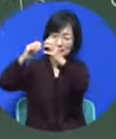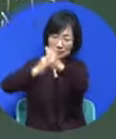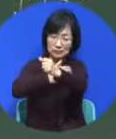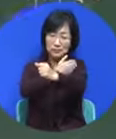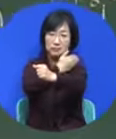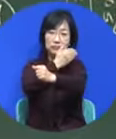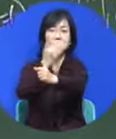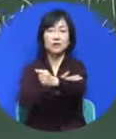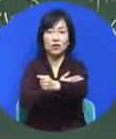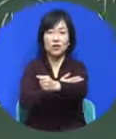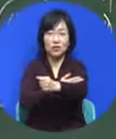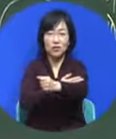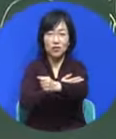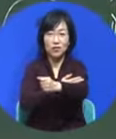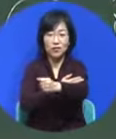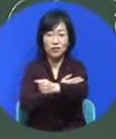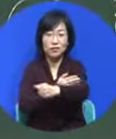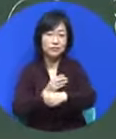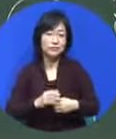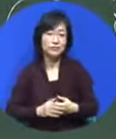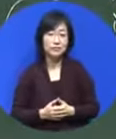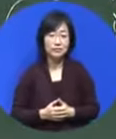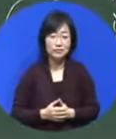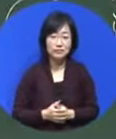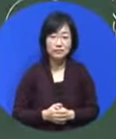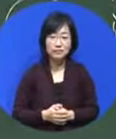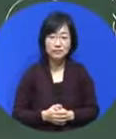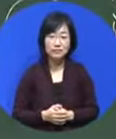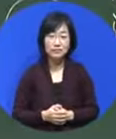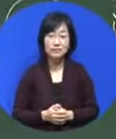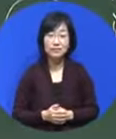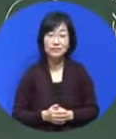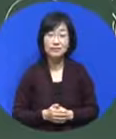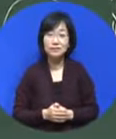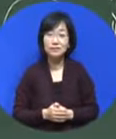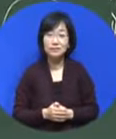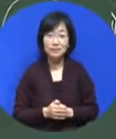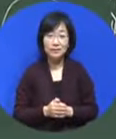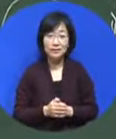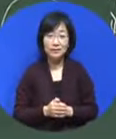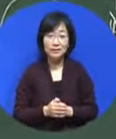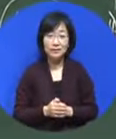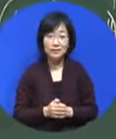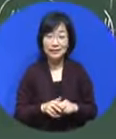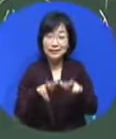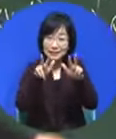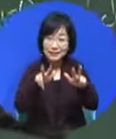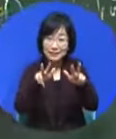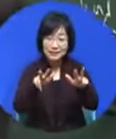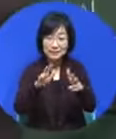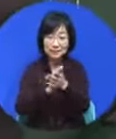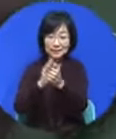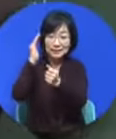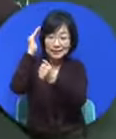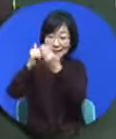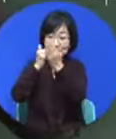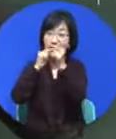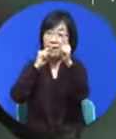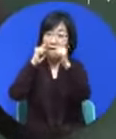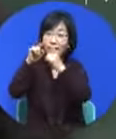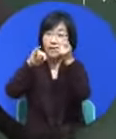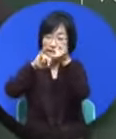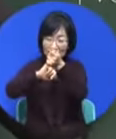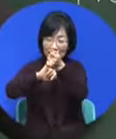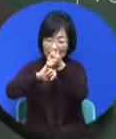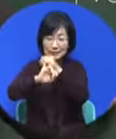give anw of hours King of 붙잡은 하나님의 언약과 응답은 어떻게 남습니까